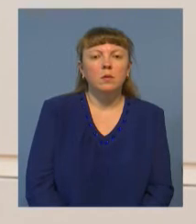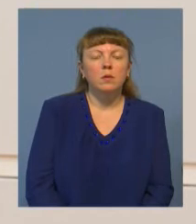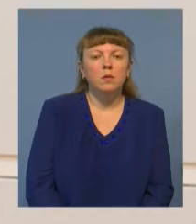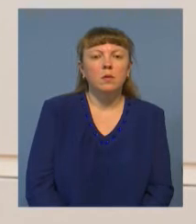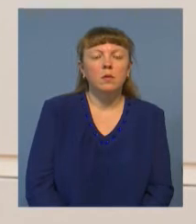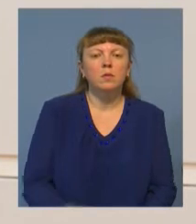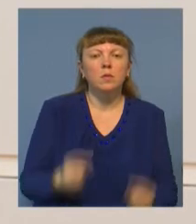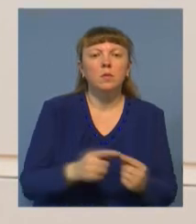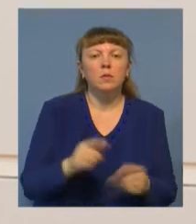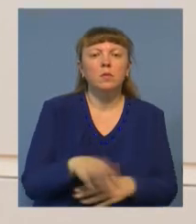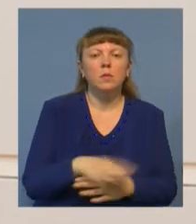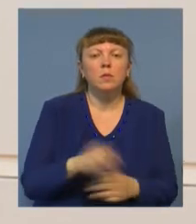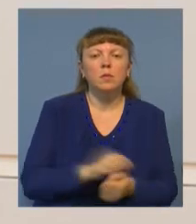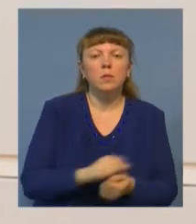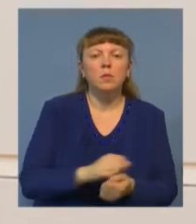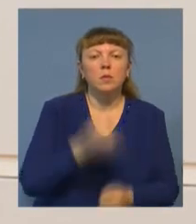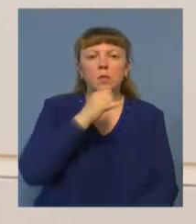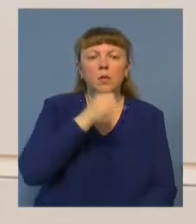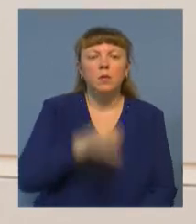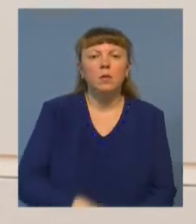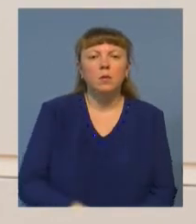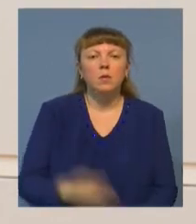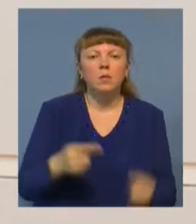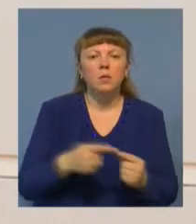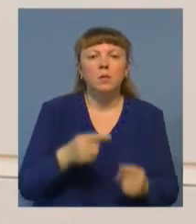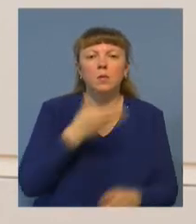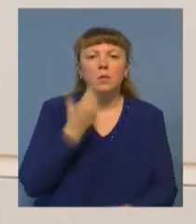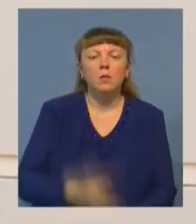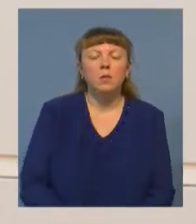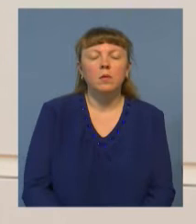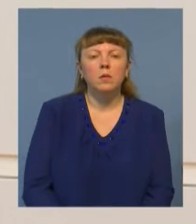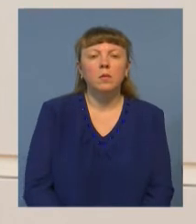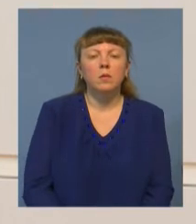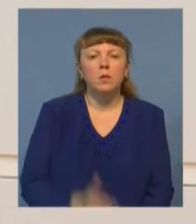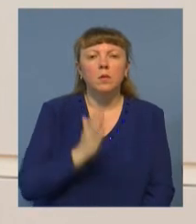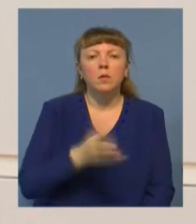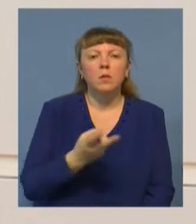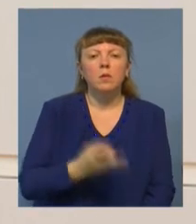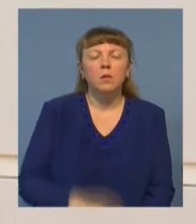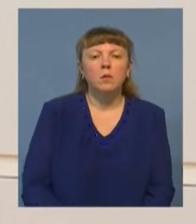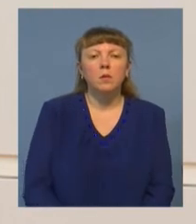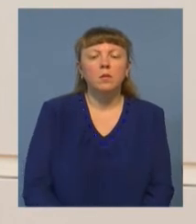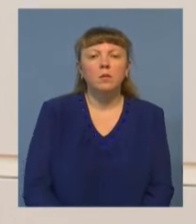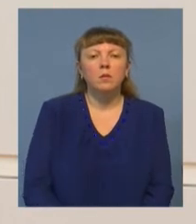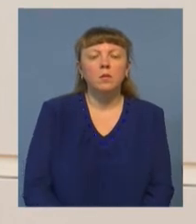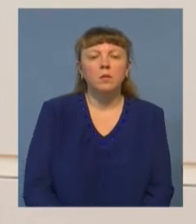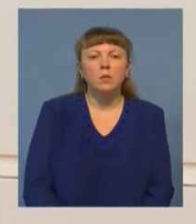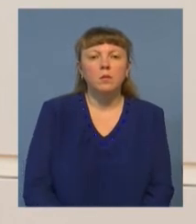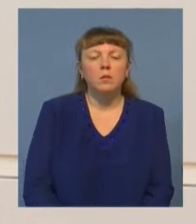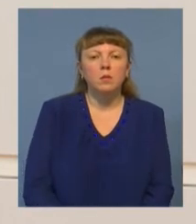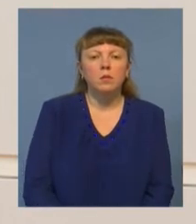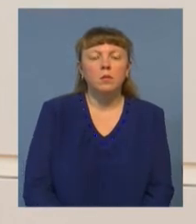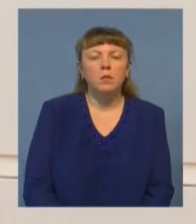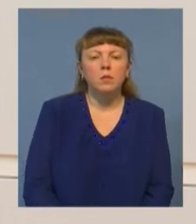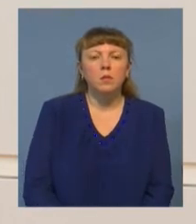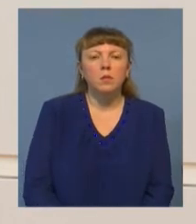документов, подтверждающих, да, невозможность подтверждения и необходима цель. Да, какое юридическое последствие